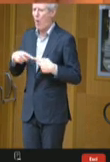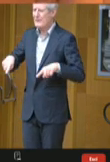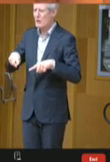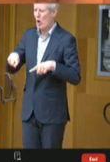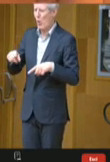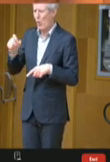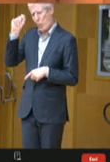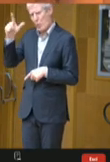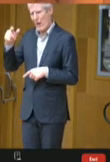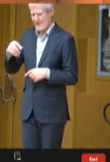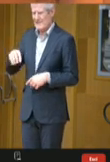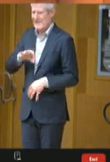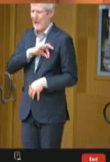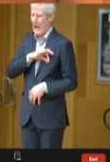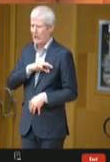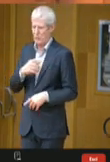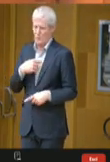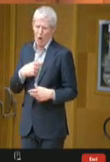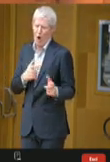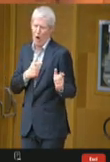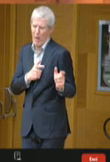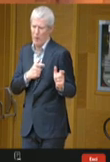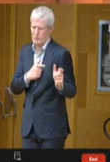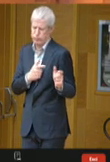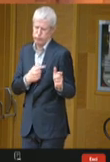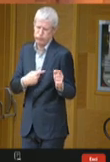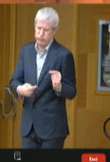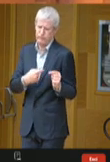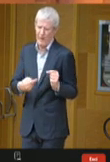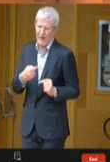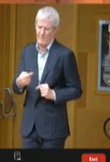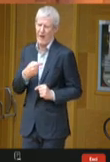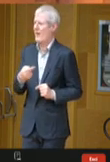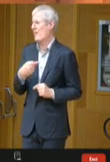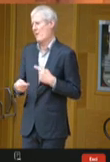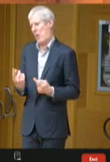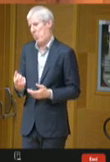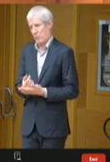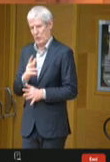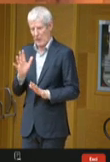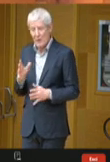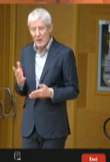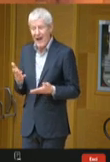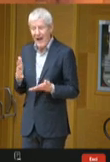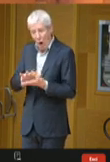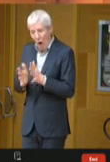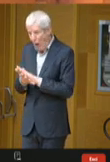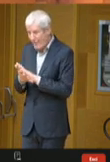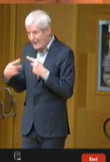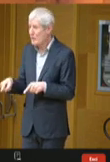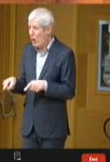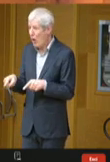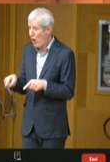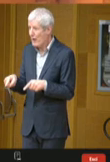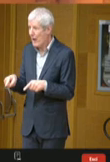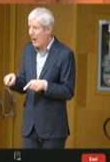cui abbiamo una collaborazione continua molto importante. La convenzione e